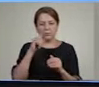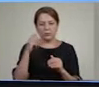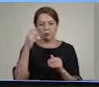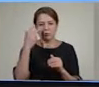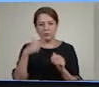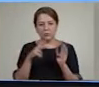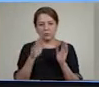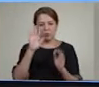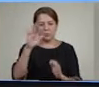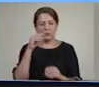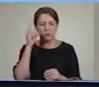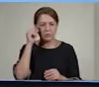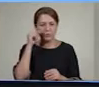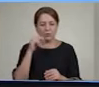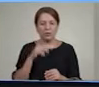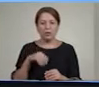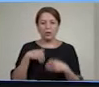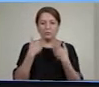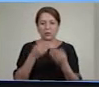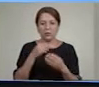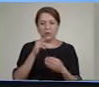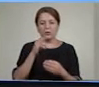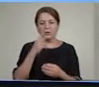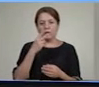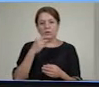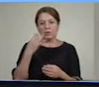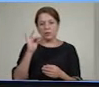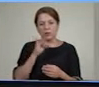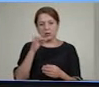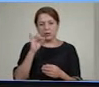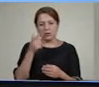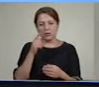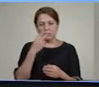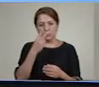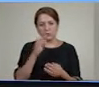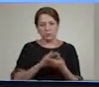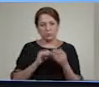78135 sonini quyidagi qo'shiluvchilar yig'indisi ko'rinishda yozishimiz mumkin bo'ladi.